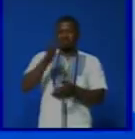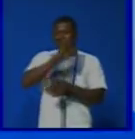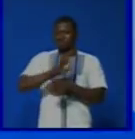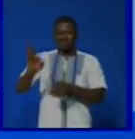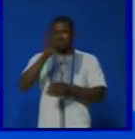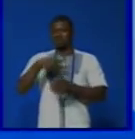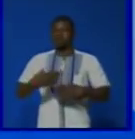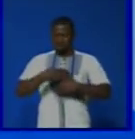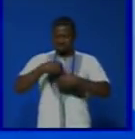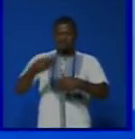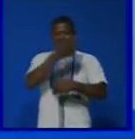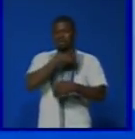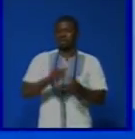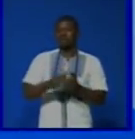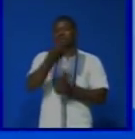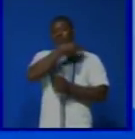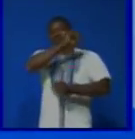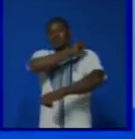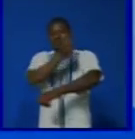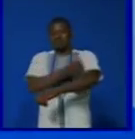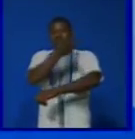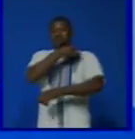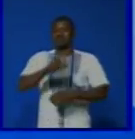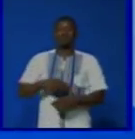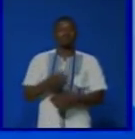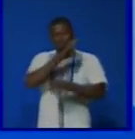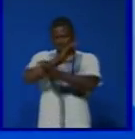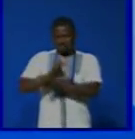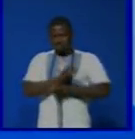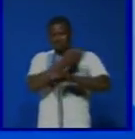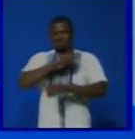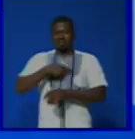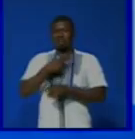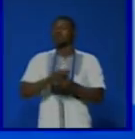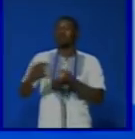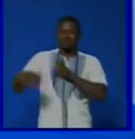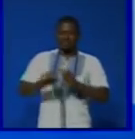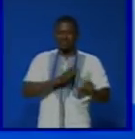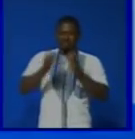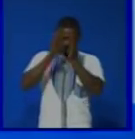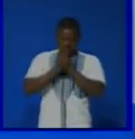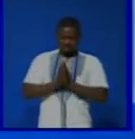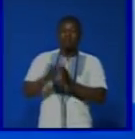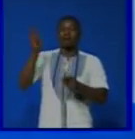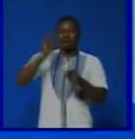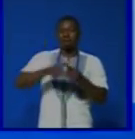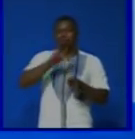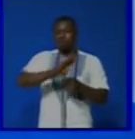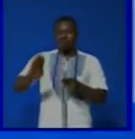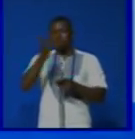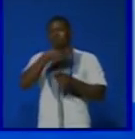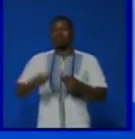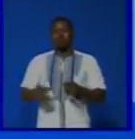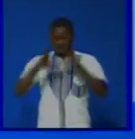Burkina Faso ont organisé samedi dernier des prières à la mosquée de Dulasoba et des sacrifices à la maison mère de Bobo